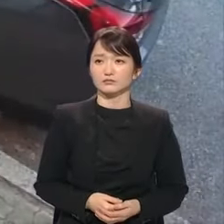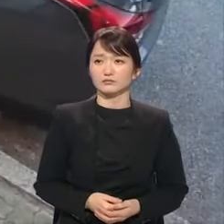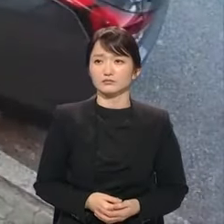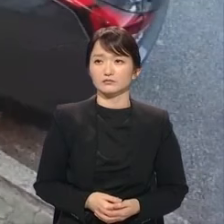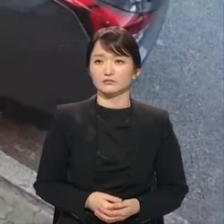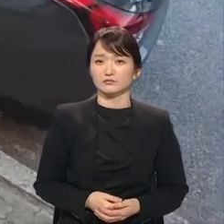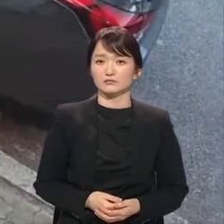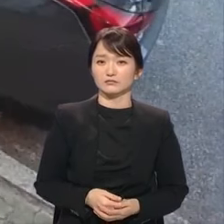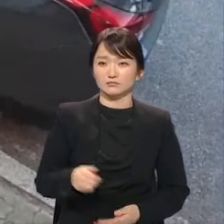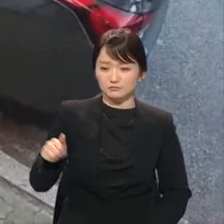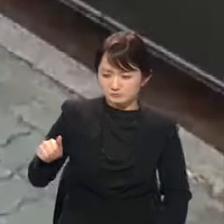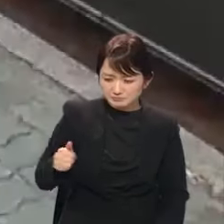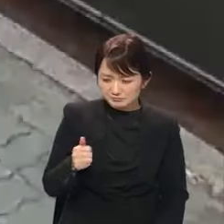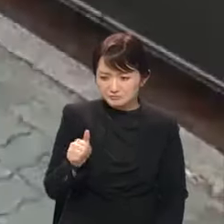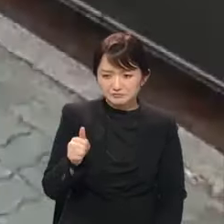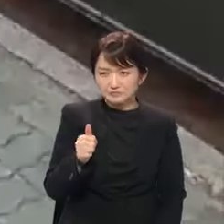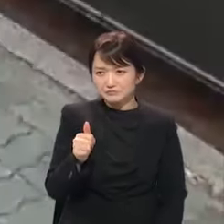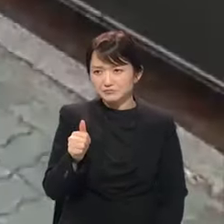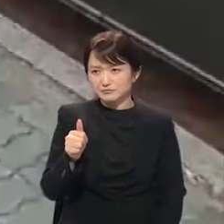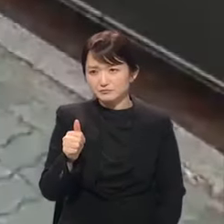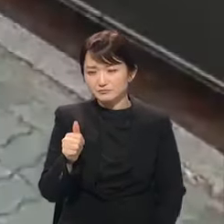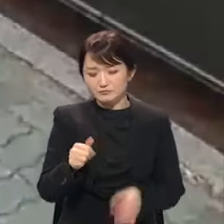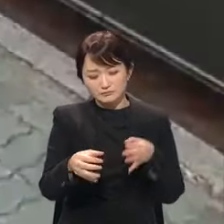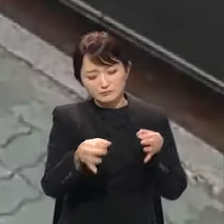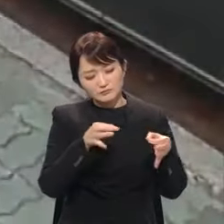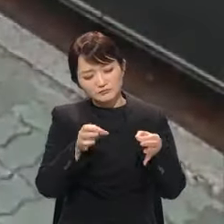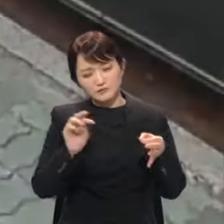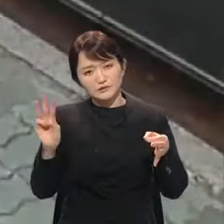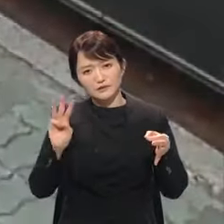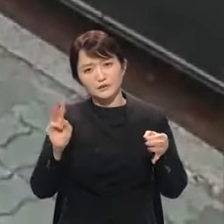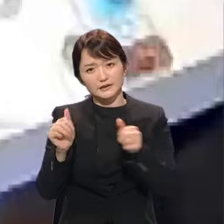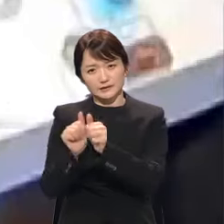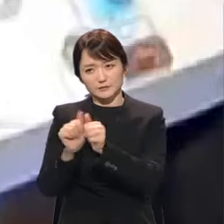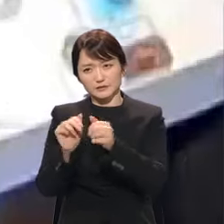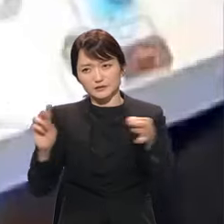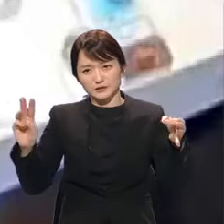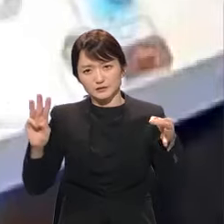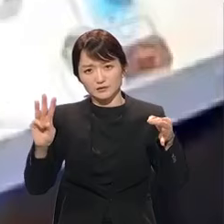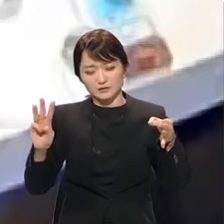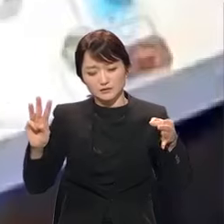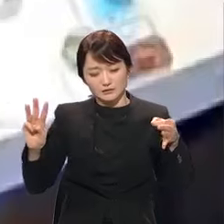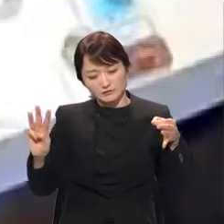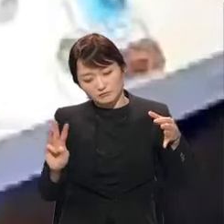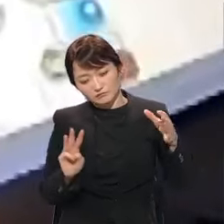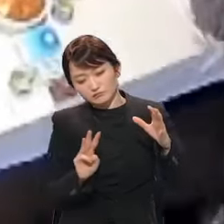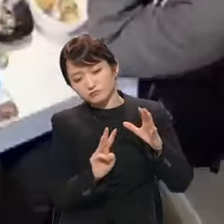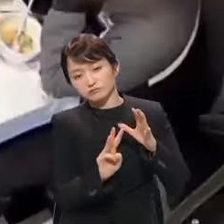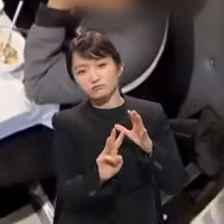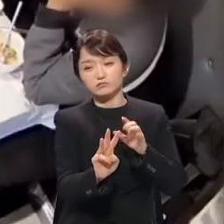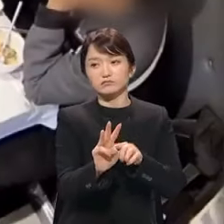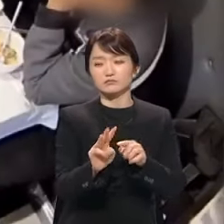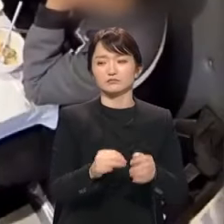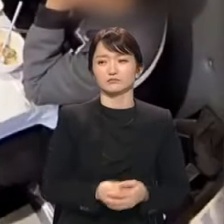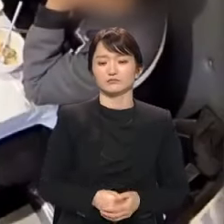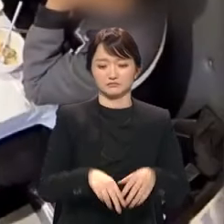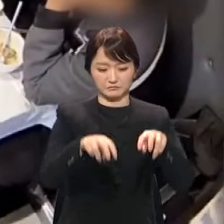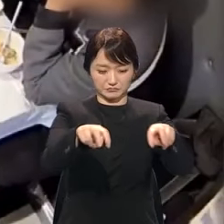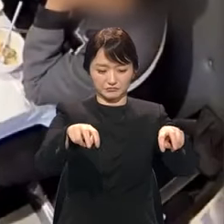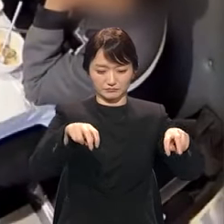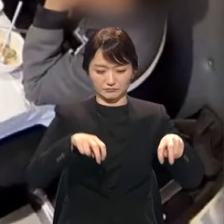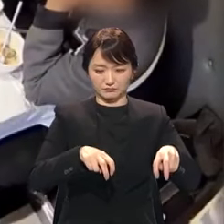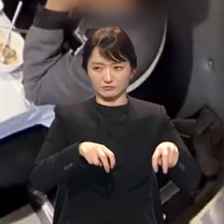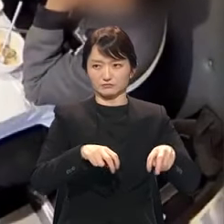어슬렁 어슬렁 아 가게 안으로 입장하는 세 명의 남성. 자 들어왔습니다. 술병이 하나 둘 셋 넷